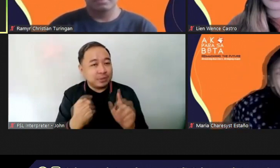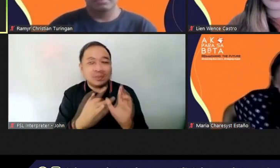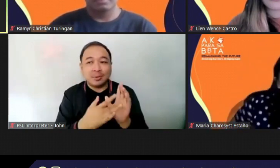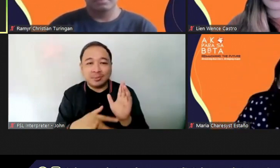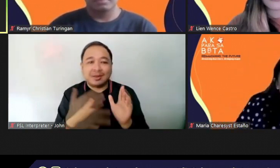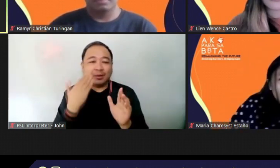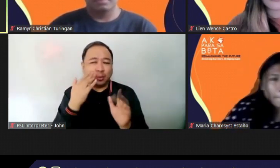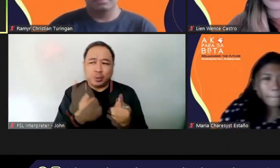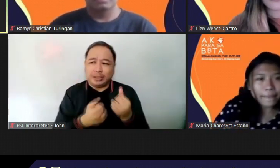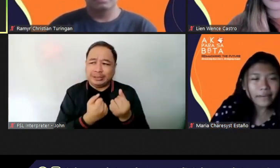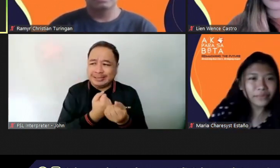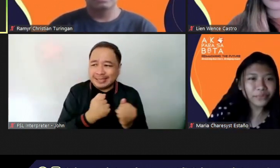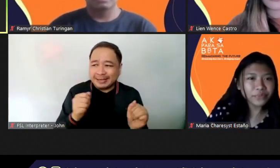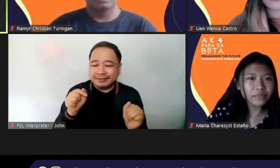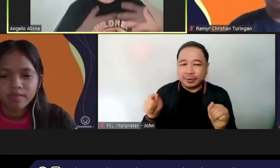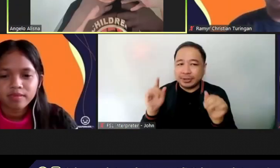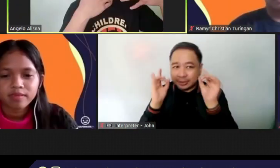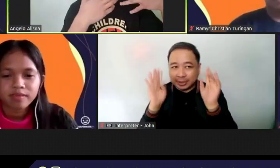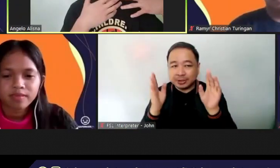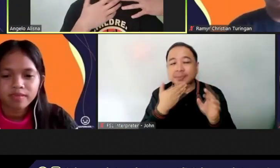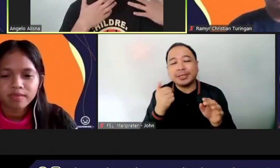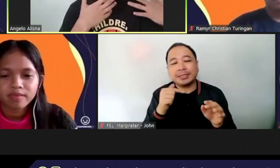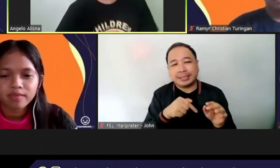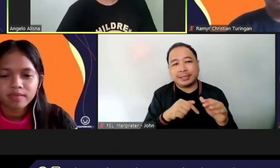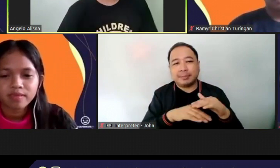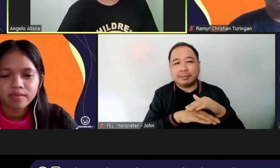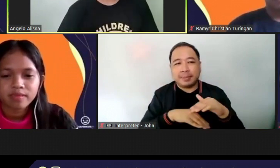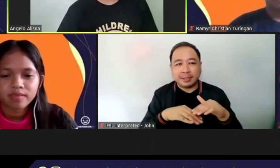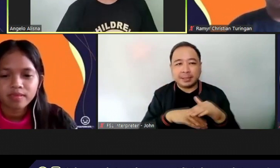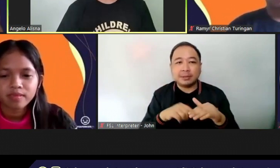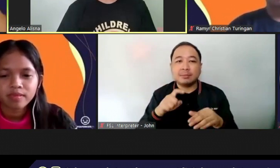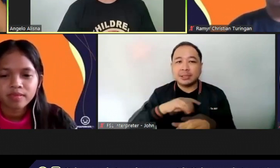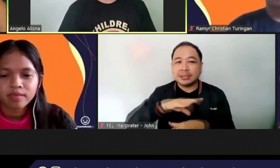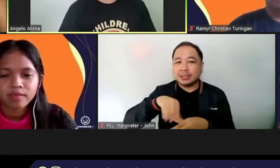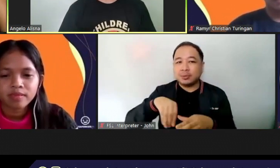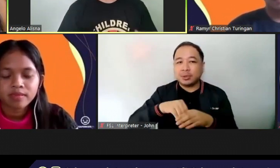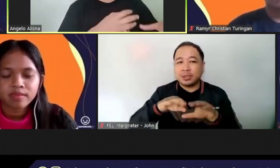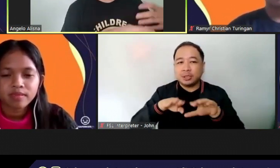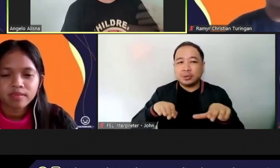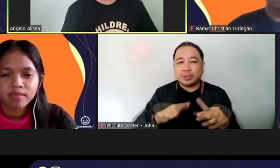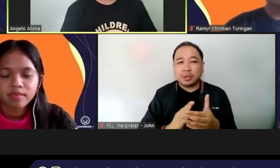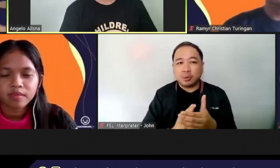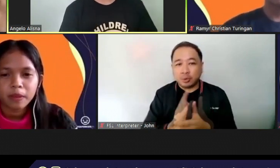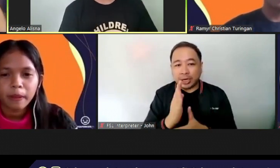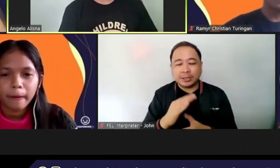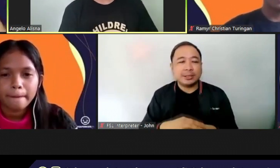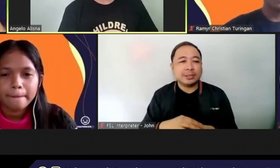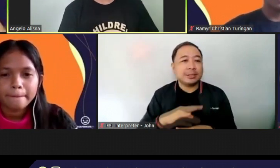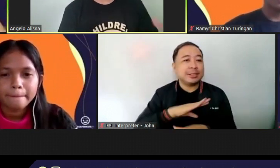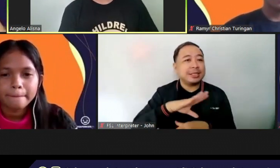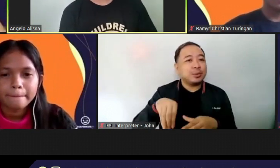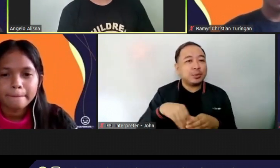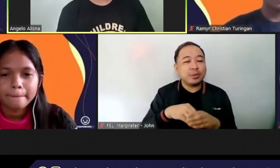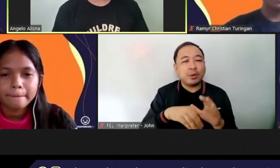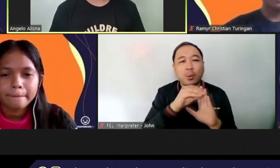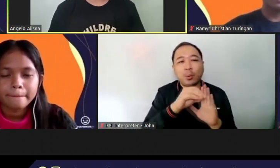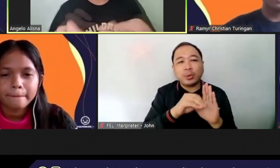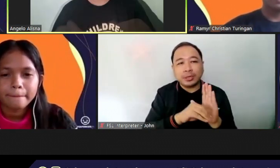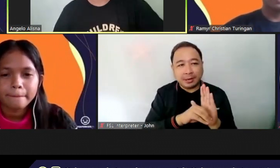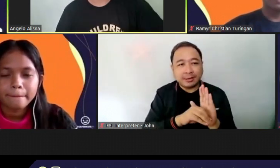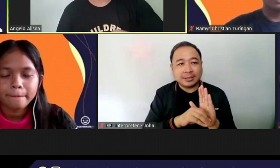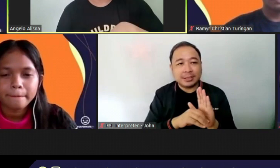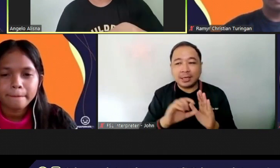sila. So maganda mag-umpisa tayo doon, tapos isama natin yung children's rights, isama din natin yung ordinances ng ating LGU and also